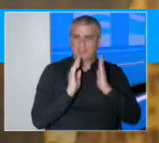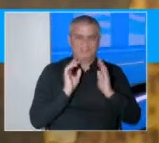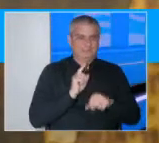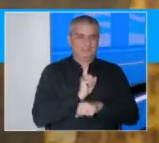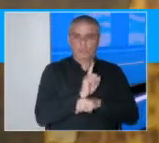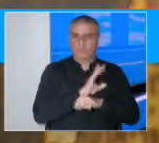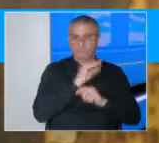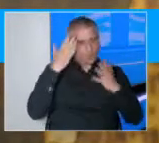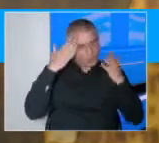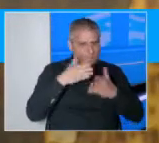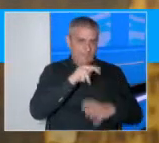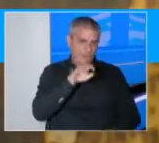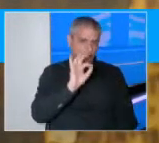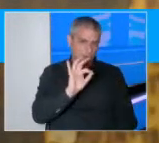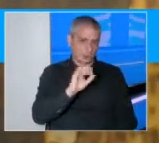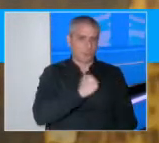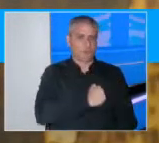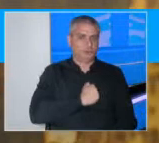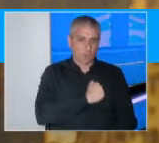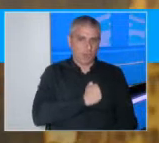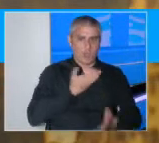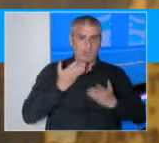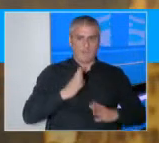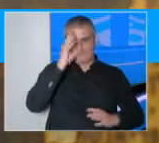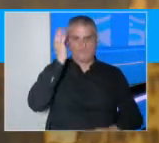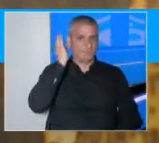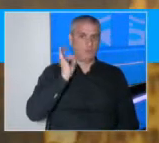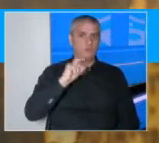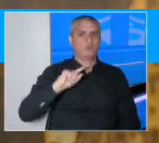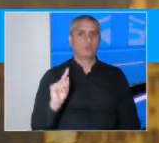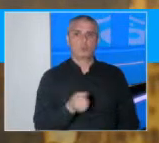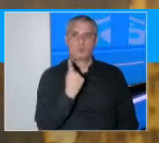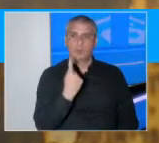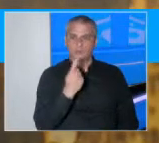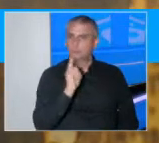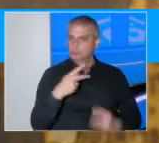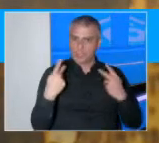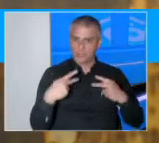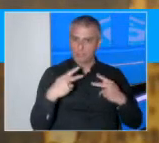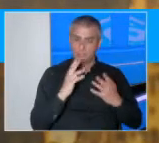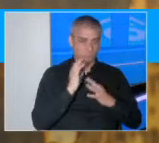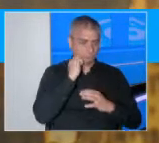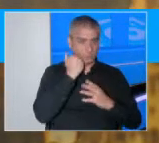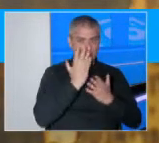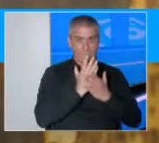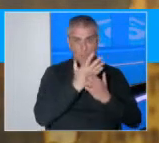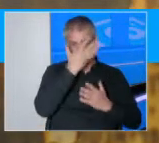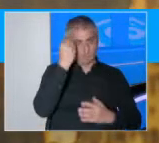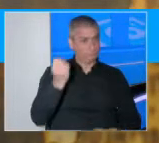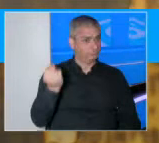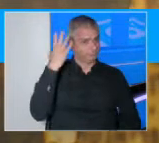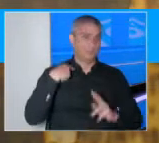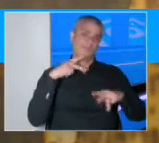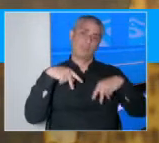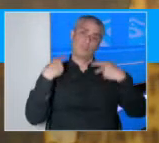שכולנו עוסקים בנושא של השכול, בבנים ובבנות של כולנו. יש חשש שהחל ממחר הסיפור הזה יישכח